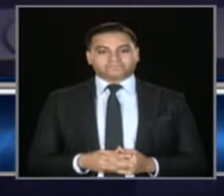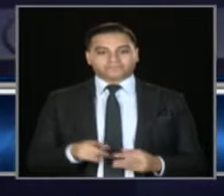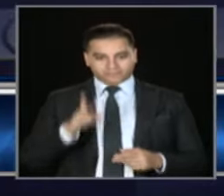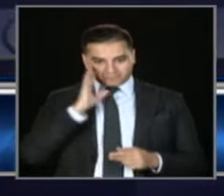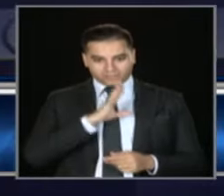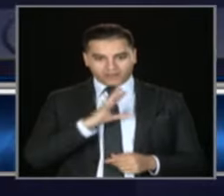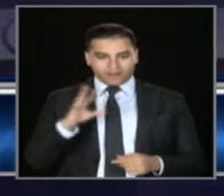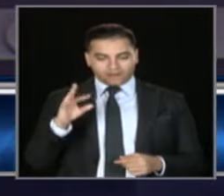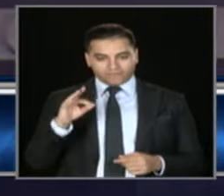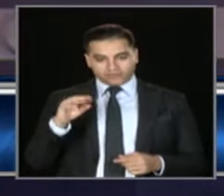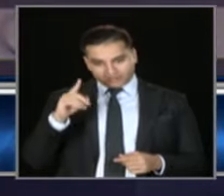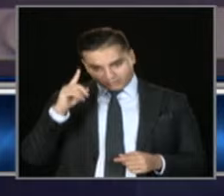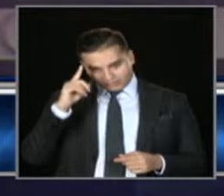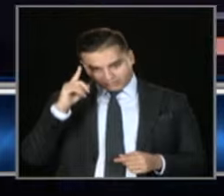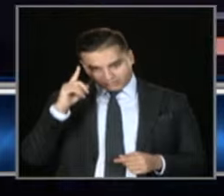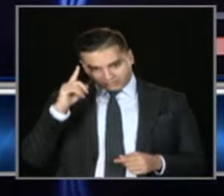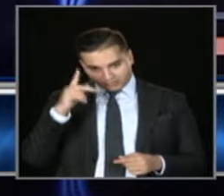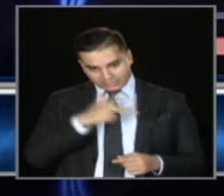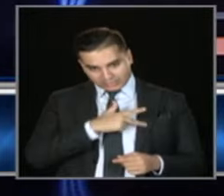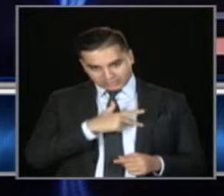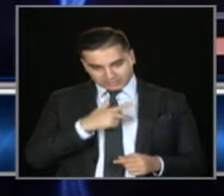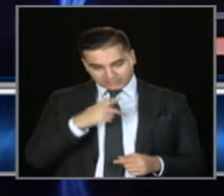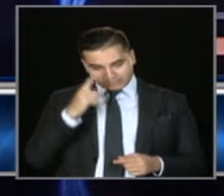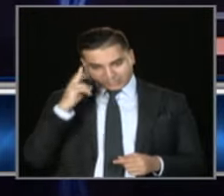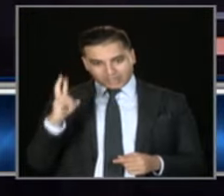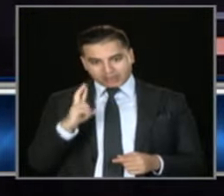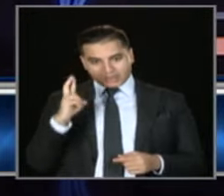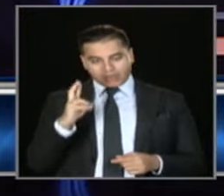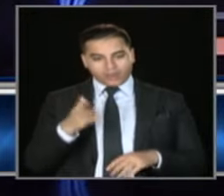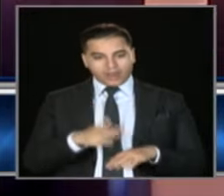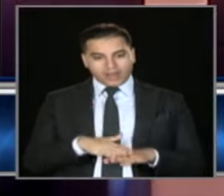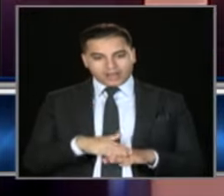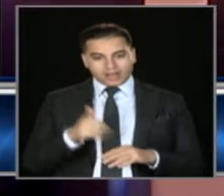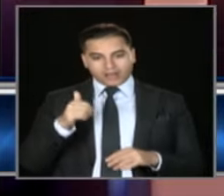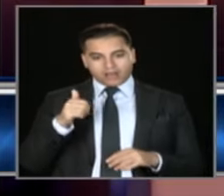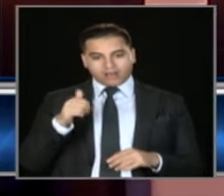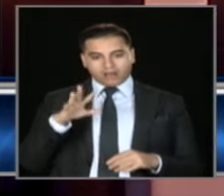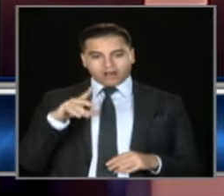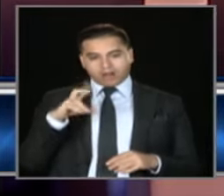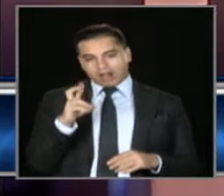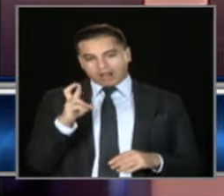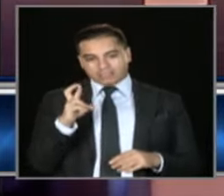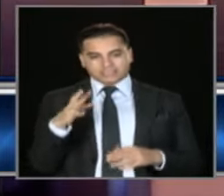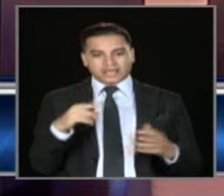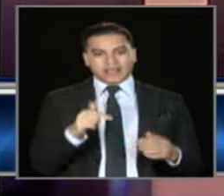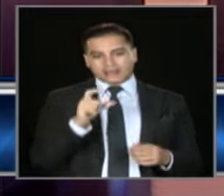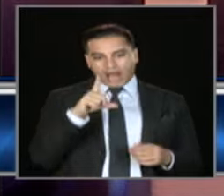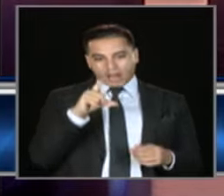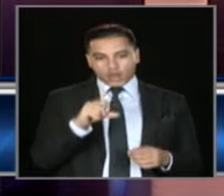تؤثر متلازمة إيرلس دانلوس على أحد أنسجة جسم الإنسان فما هو؟